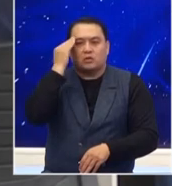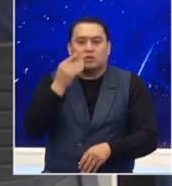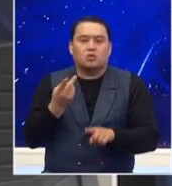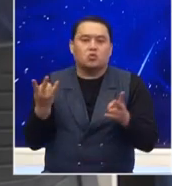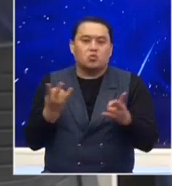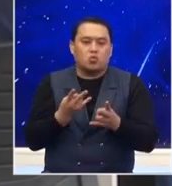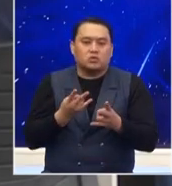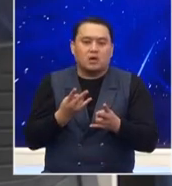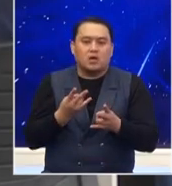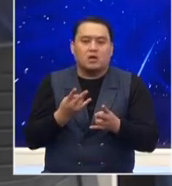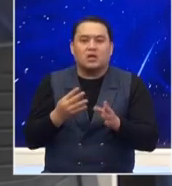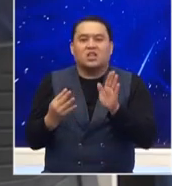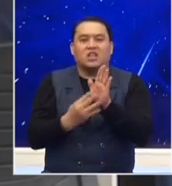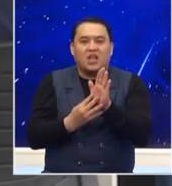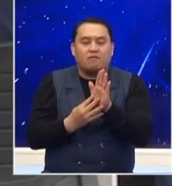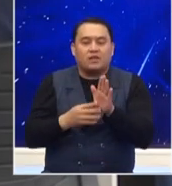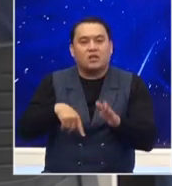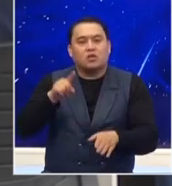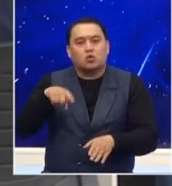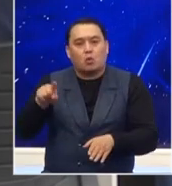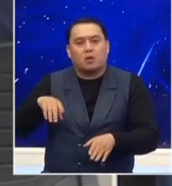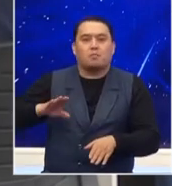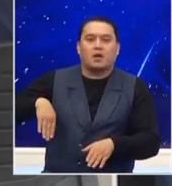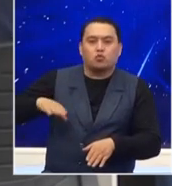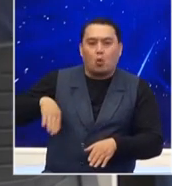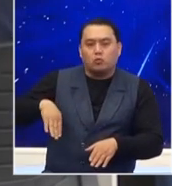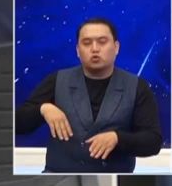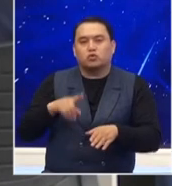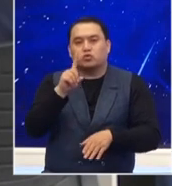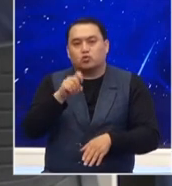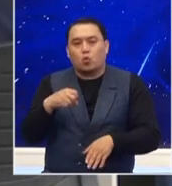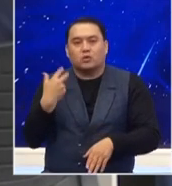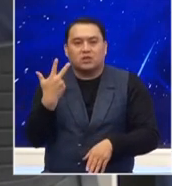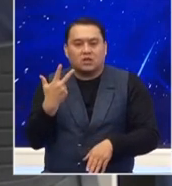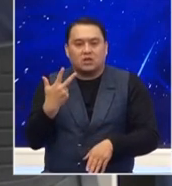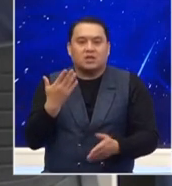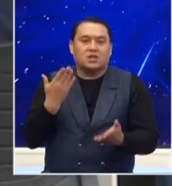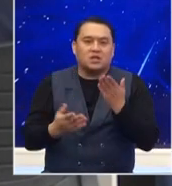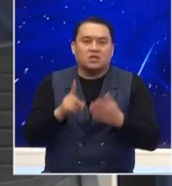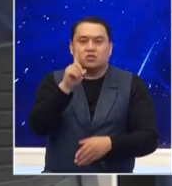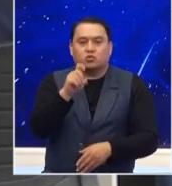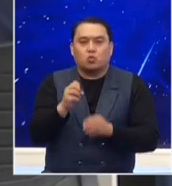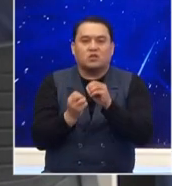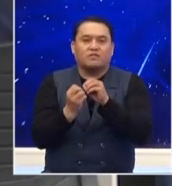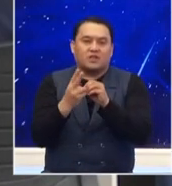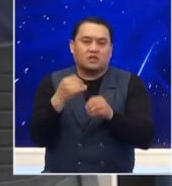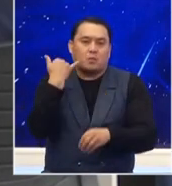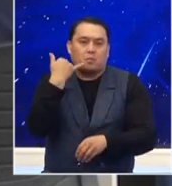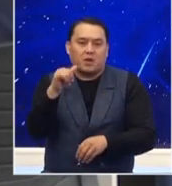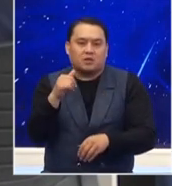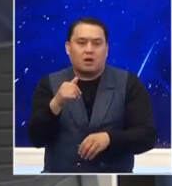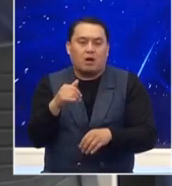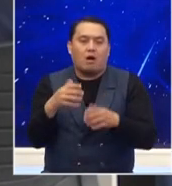надо набирать вначале цифру 9, потом 103. Если нет такой возможности, 112 подключайте, звоните им,